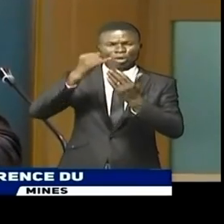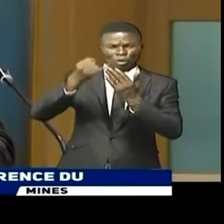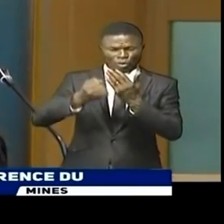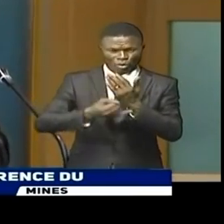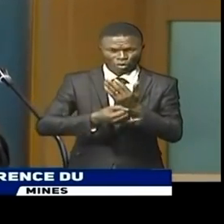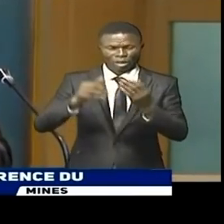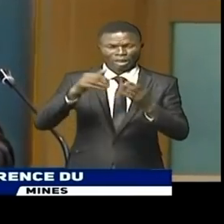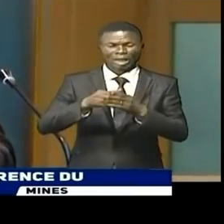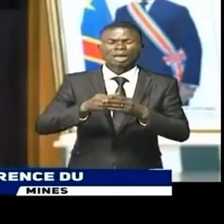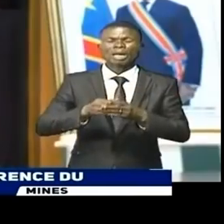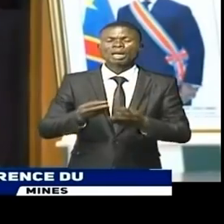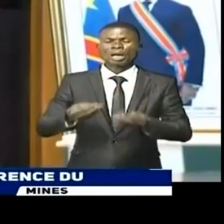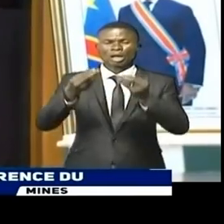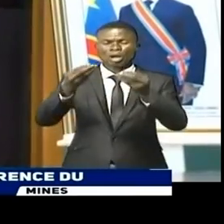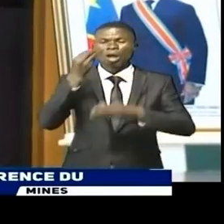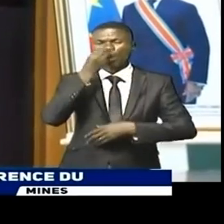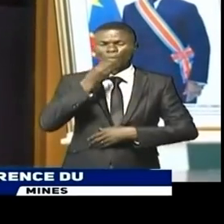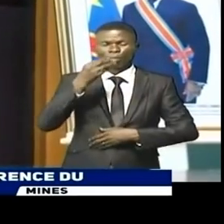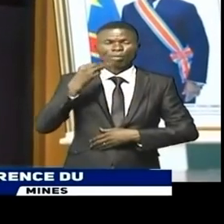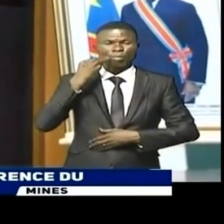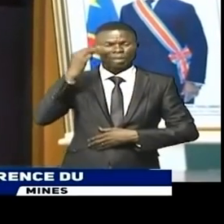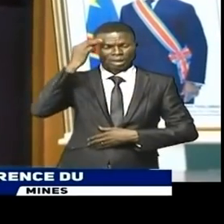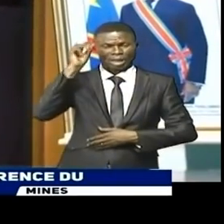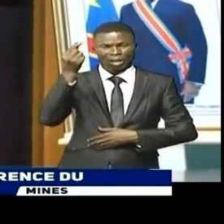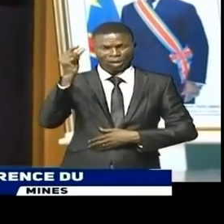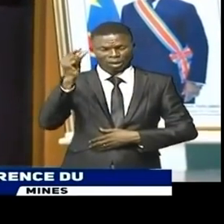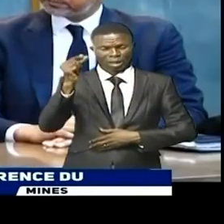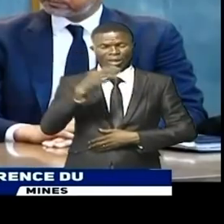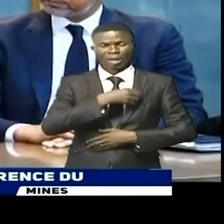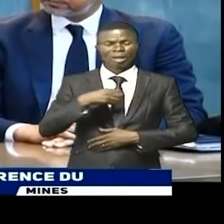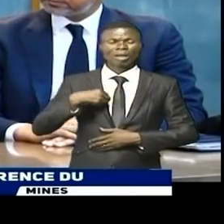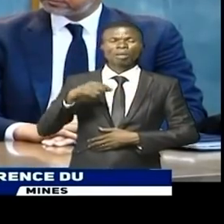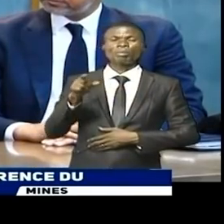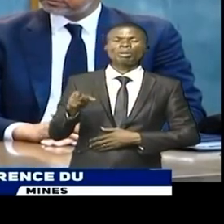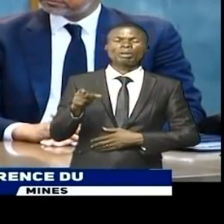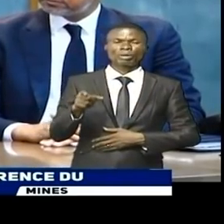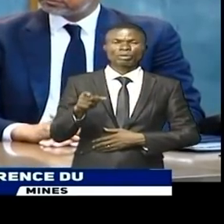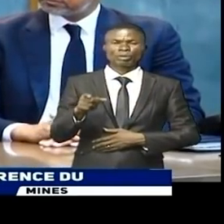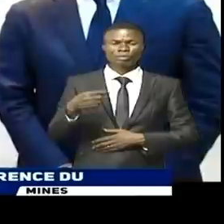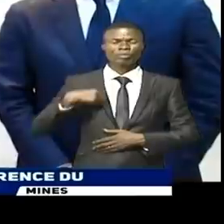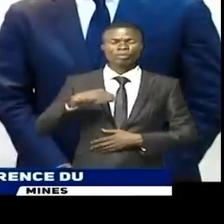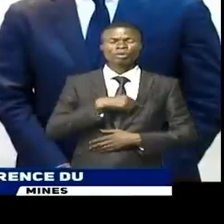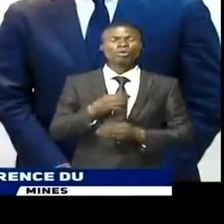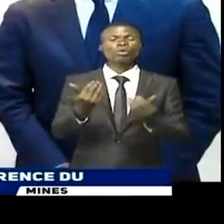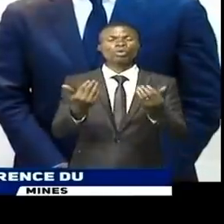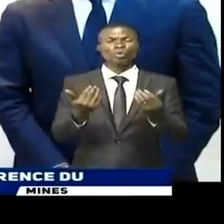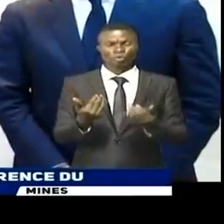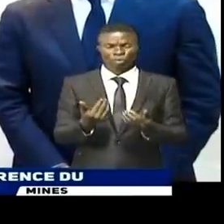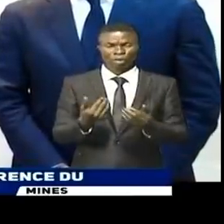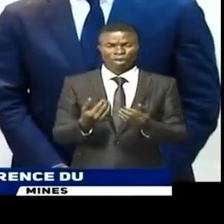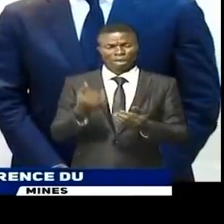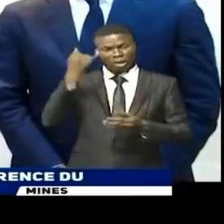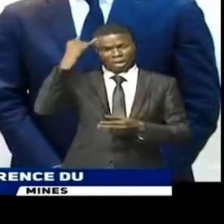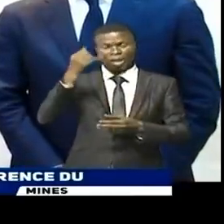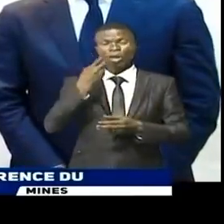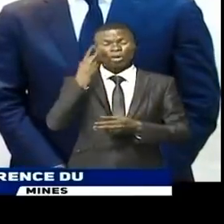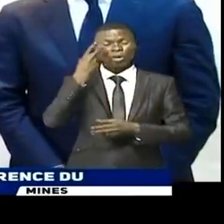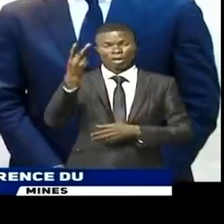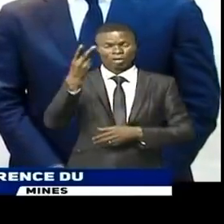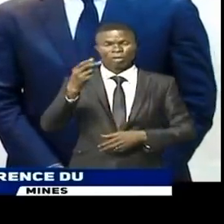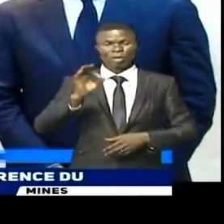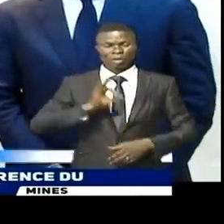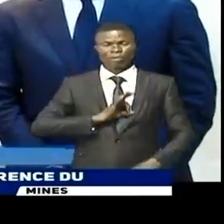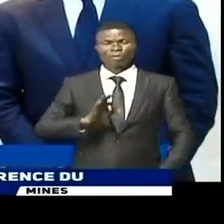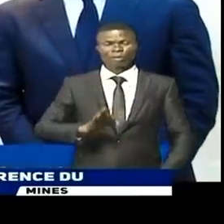de l'audience lui accordée par la ministre des mines internet sans bac à lembeye nous voulons sur base de la vision du chef de l'état